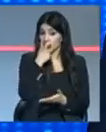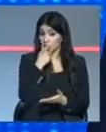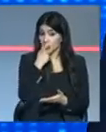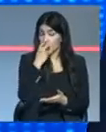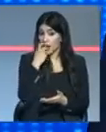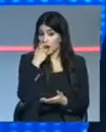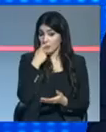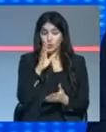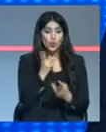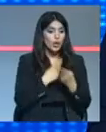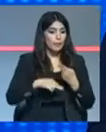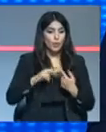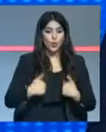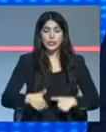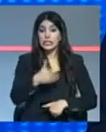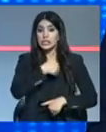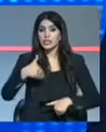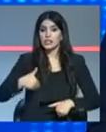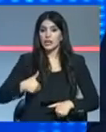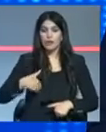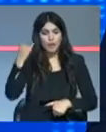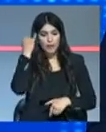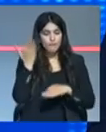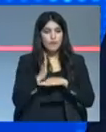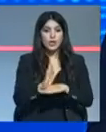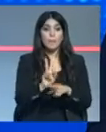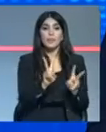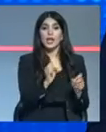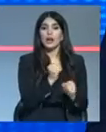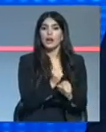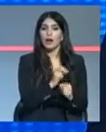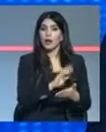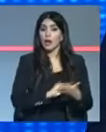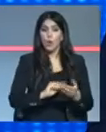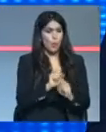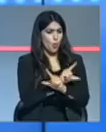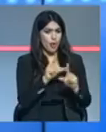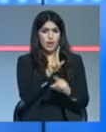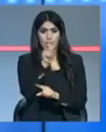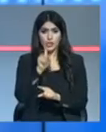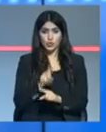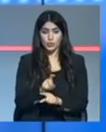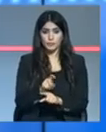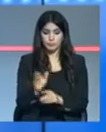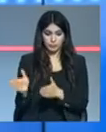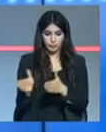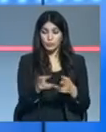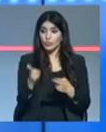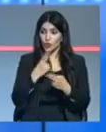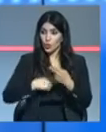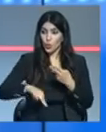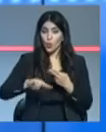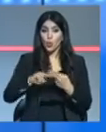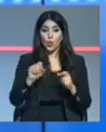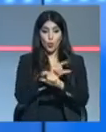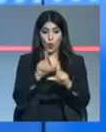موقف الاداره الرسميه ووزاره الداخليه من هذه القرارات السؤال شوف اه اه واجابتي كانت واحده في كون